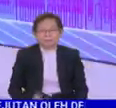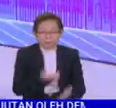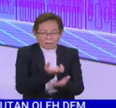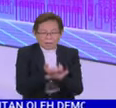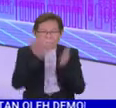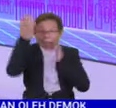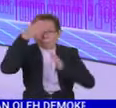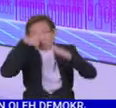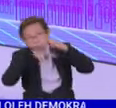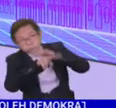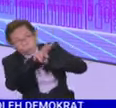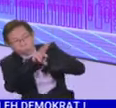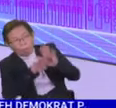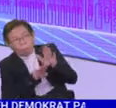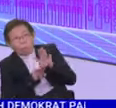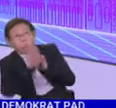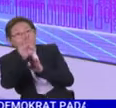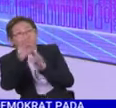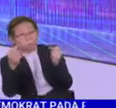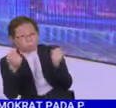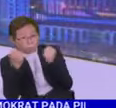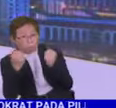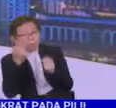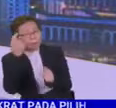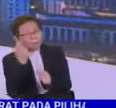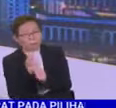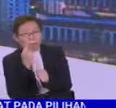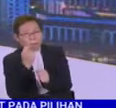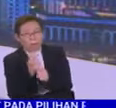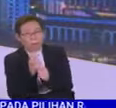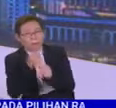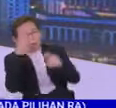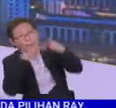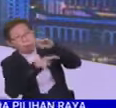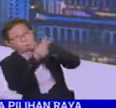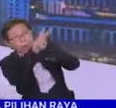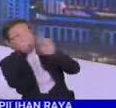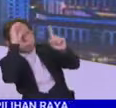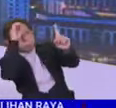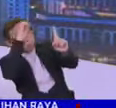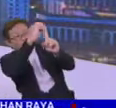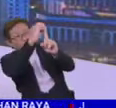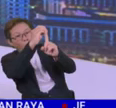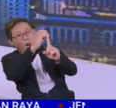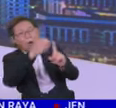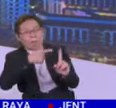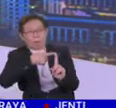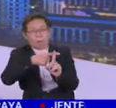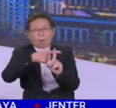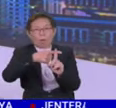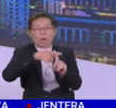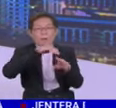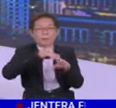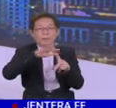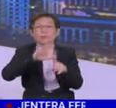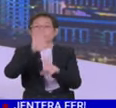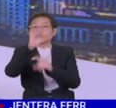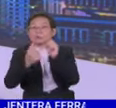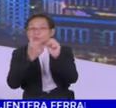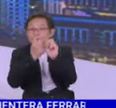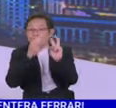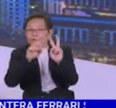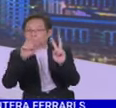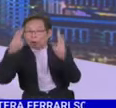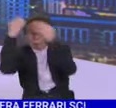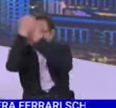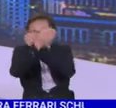Ekonomi negara diunjur berkembang kukuh dan kekal dalam trajektori pertumbuhan positif bagi suku ketiga 2022.